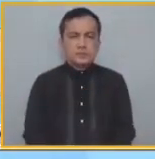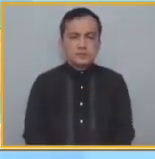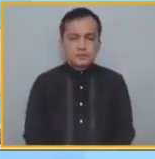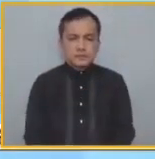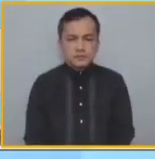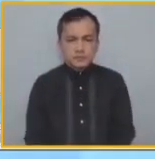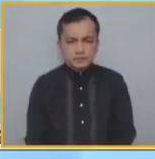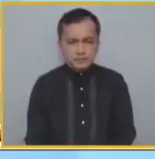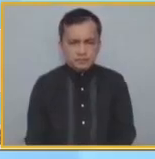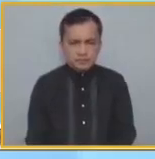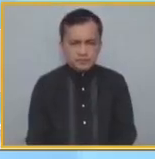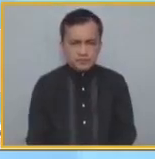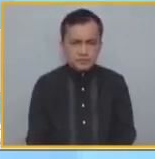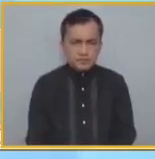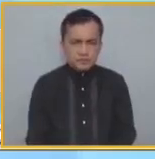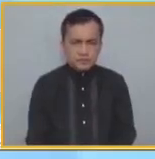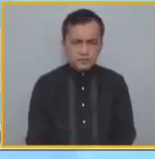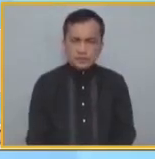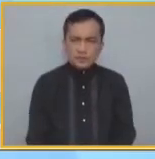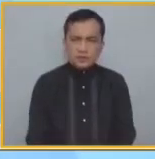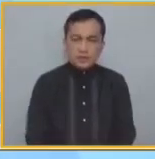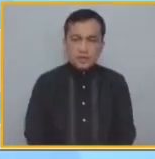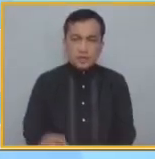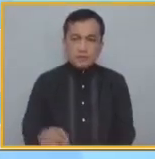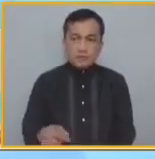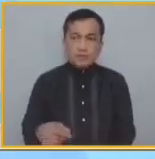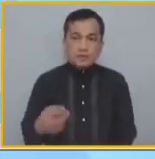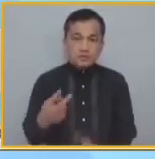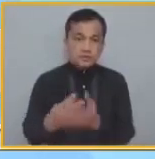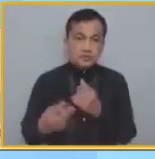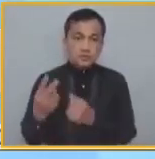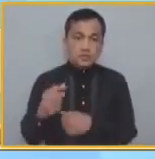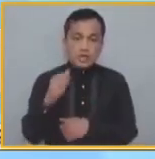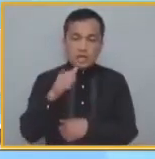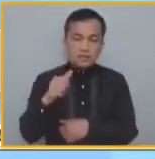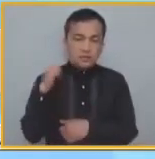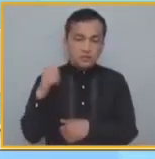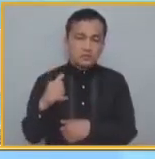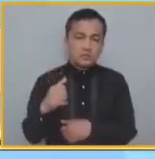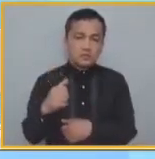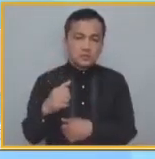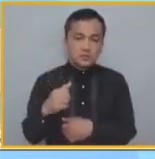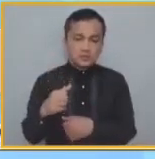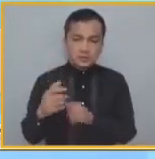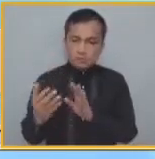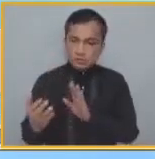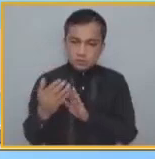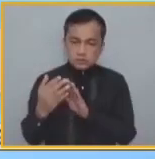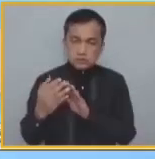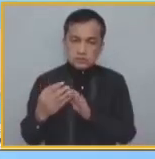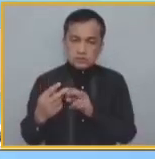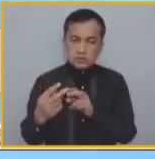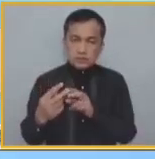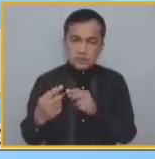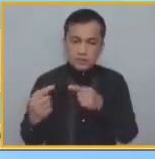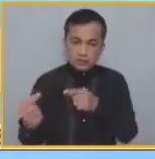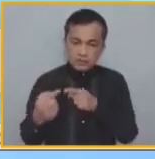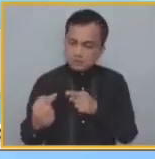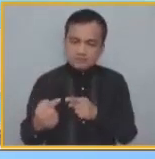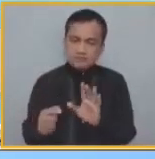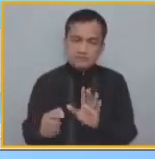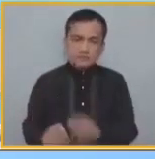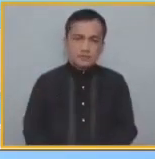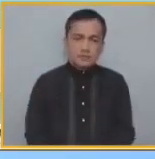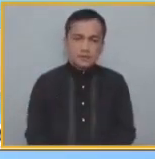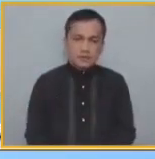in nobody's interest to lead to confrontation or any